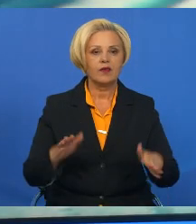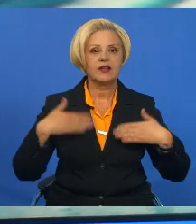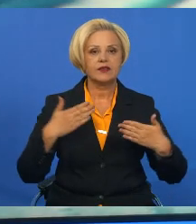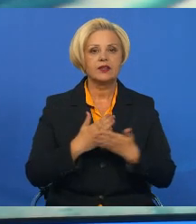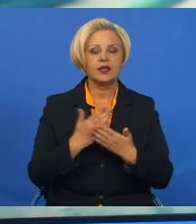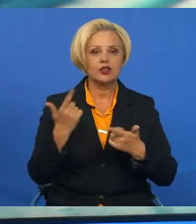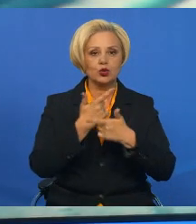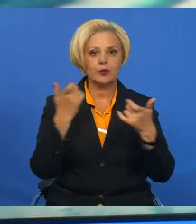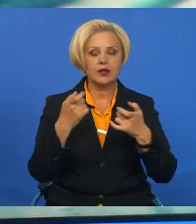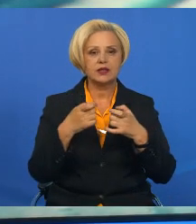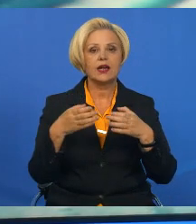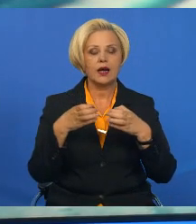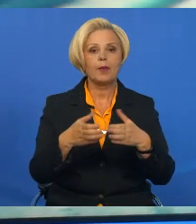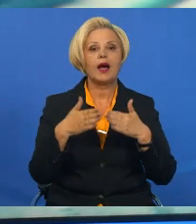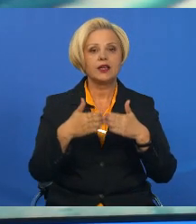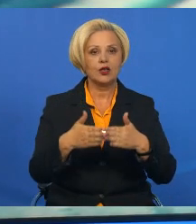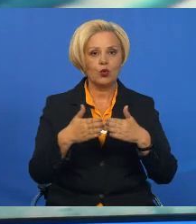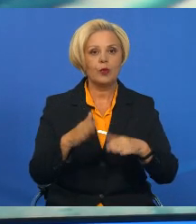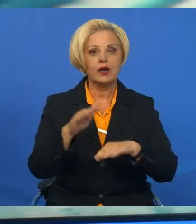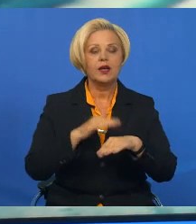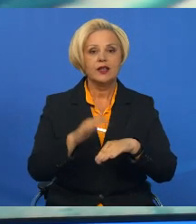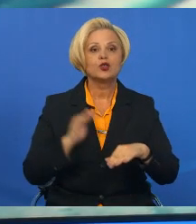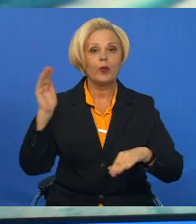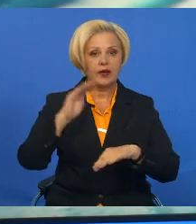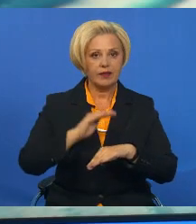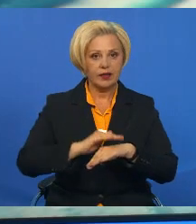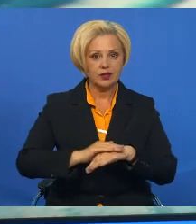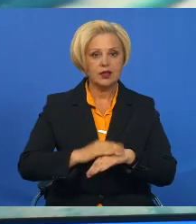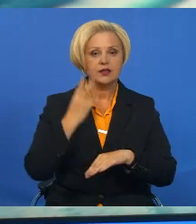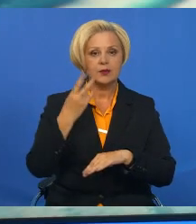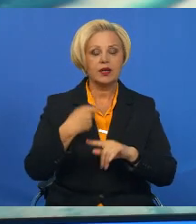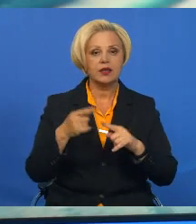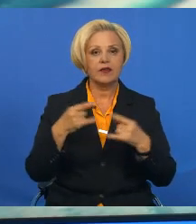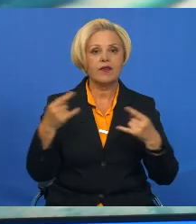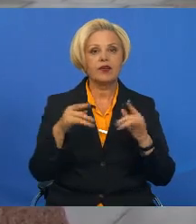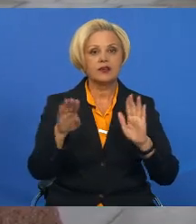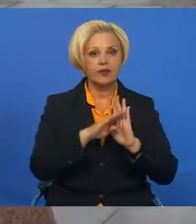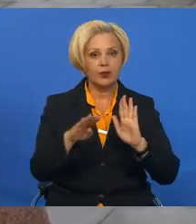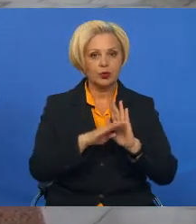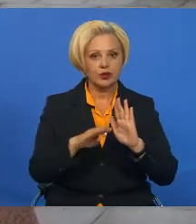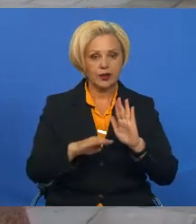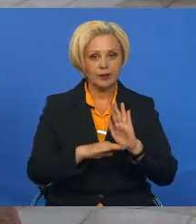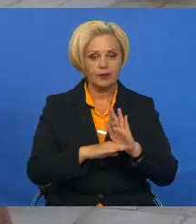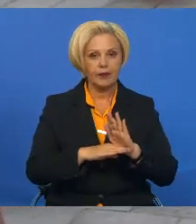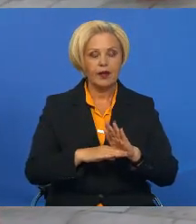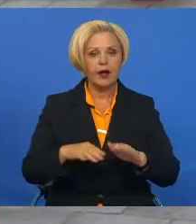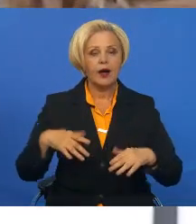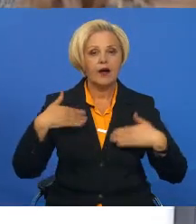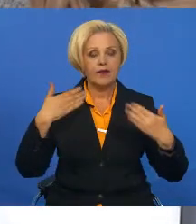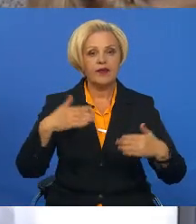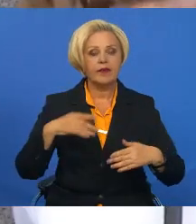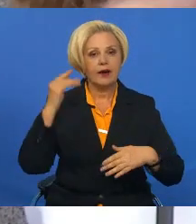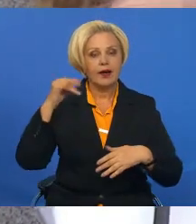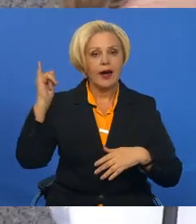Світая служба інформації телерадіо компанії «Гомель» у студії працює Валерій Даніленко. Глядіть у гэтым випуску. Віваля Академія.